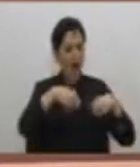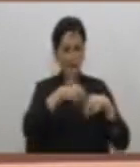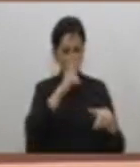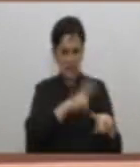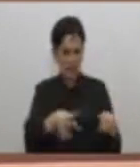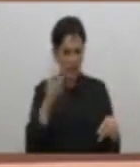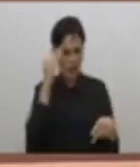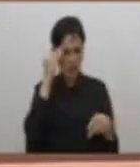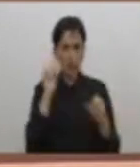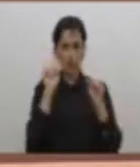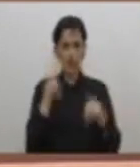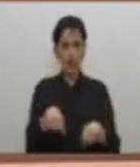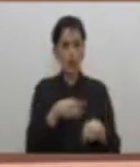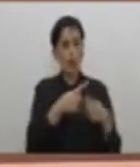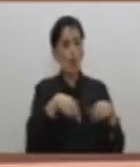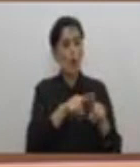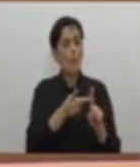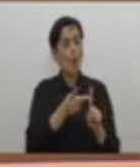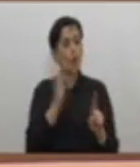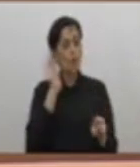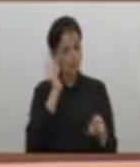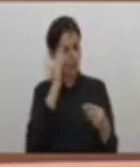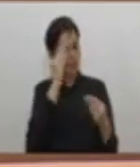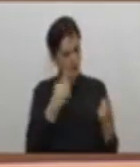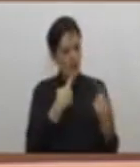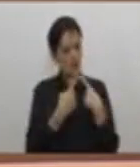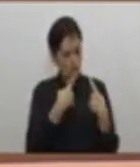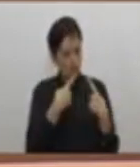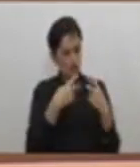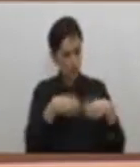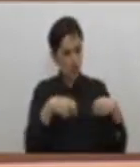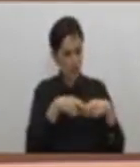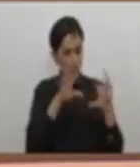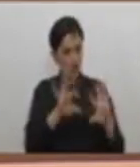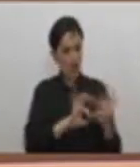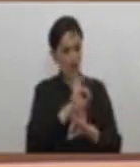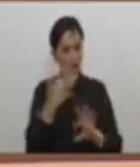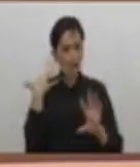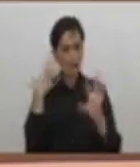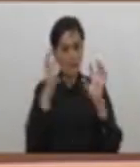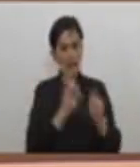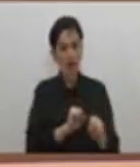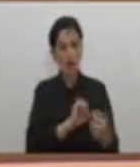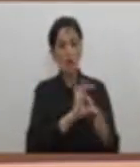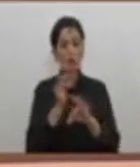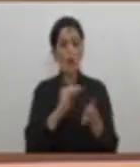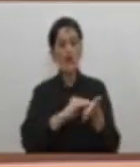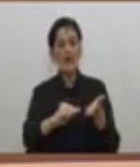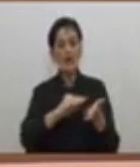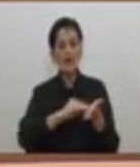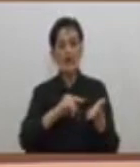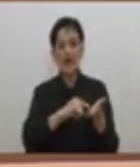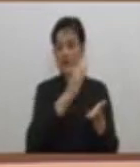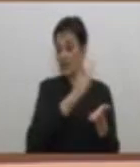შესაძლებელი გახდება, რომ კომიტეტმა მეორე მოსმენით იმსჯელოს კანონპროექტზე, მხარი დაუჭიროს მის კონკრეტულ რედაქციას და ის